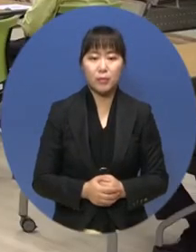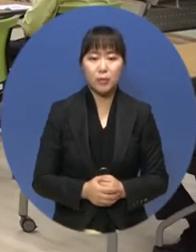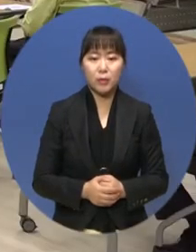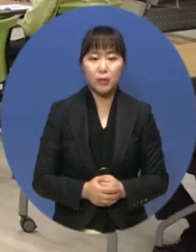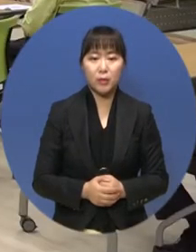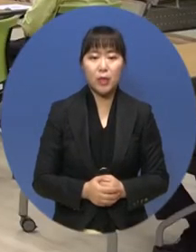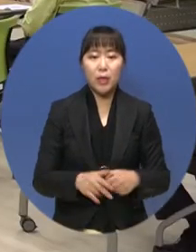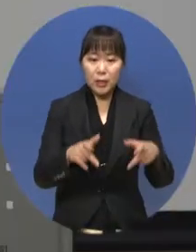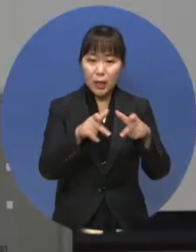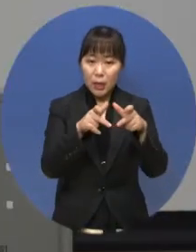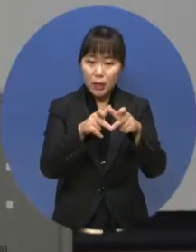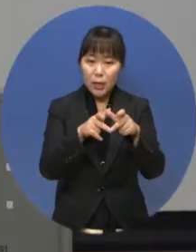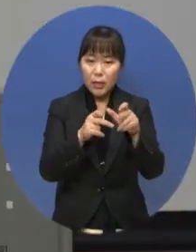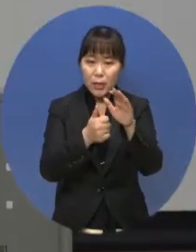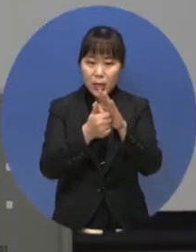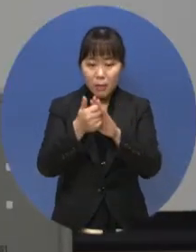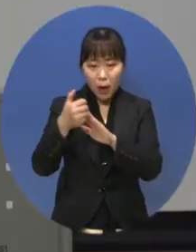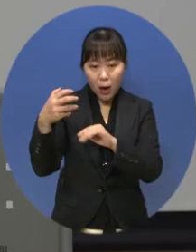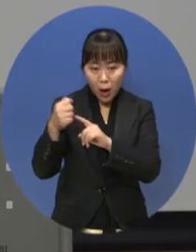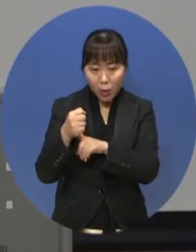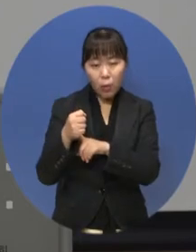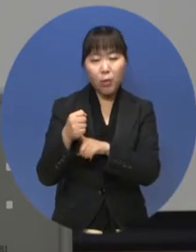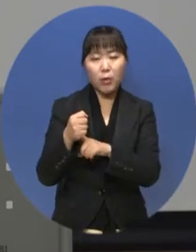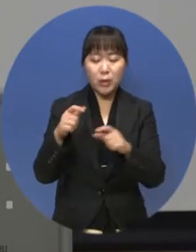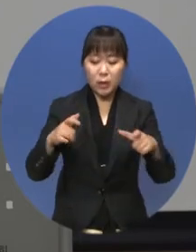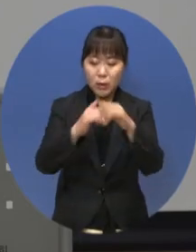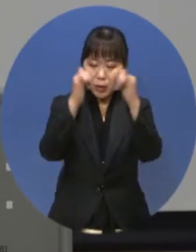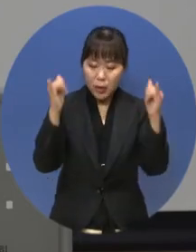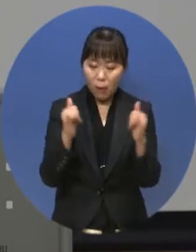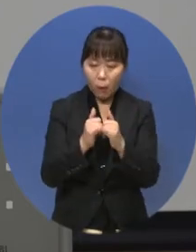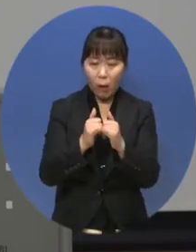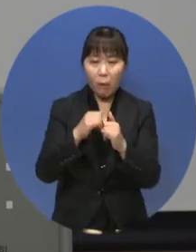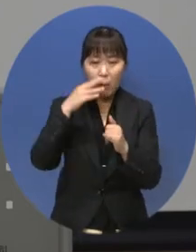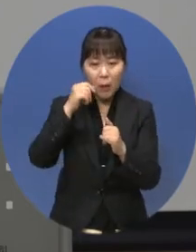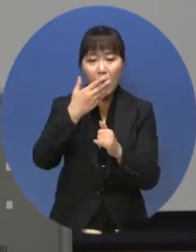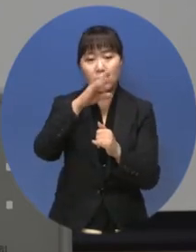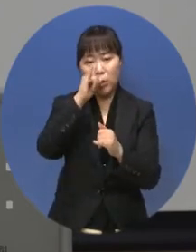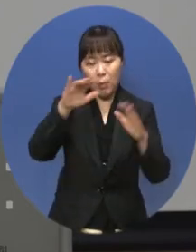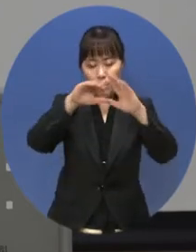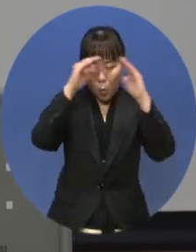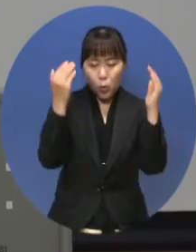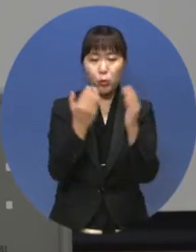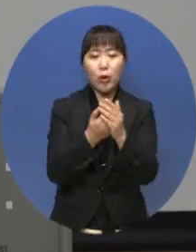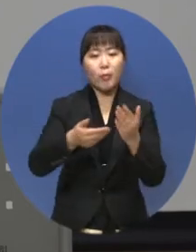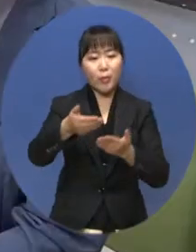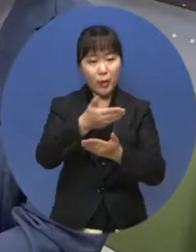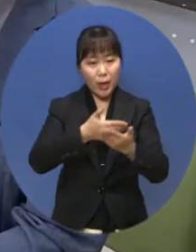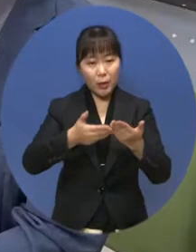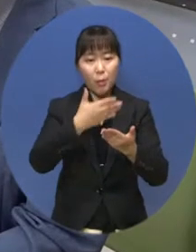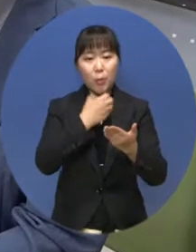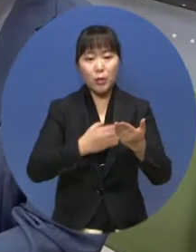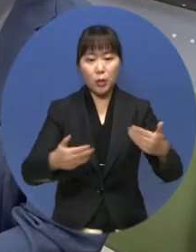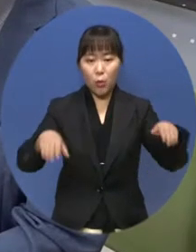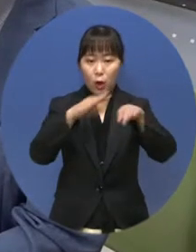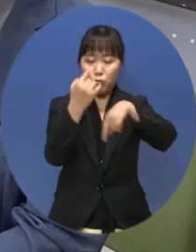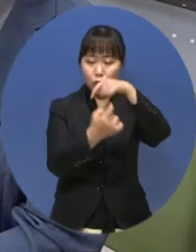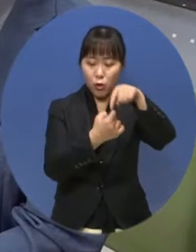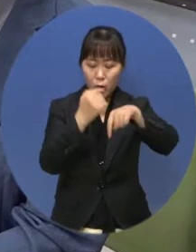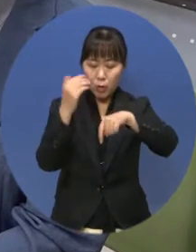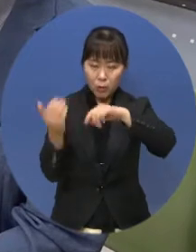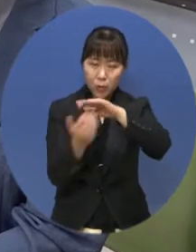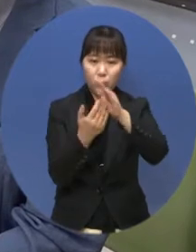광양시는 장애인들의 희망을 잃지 않고 지역사회에 적응할 수 있도록 모두가 소통하는 복지관 운영이